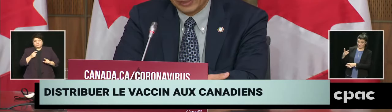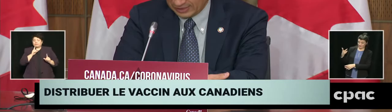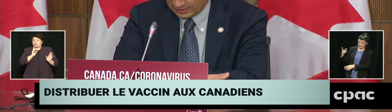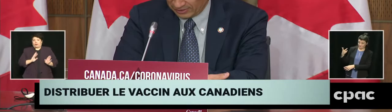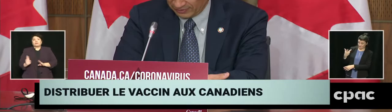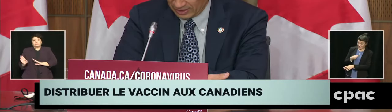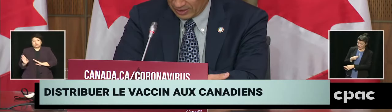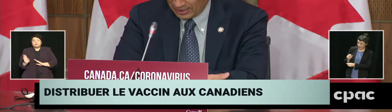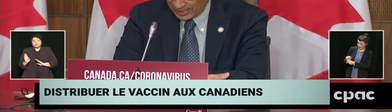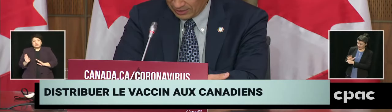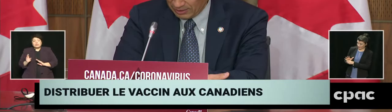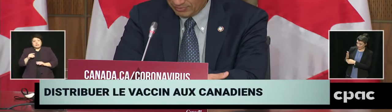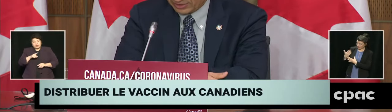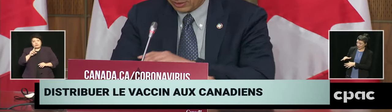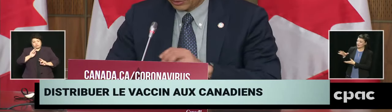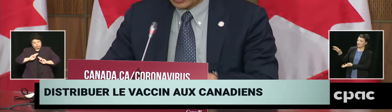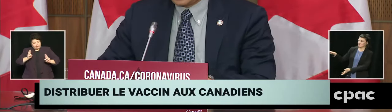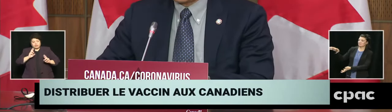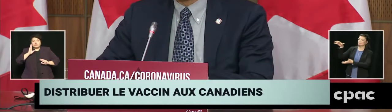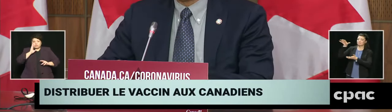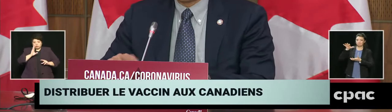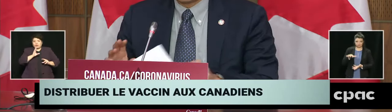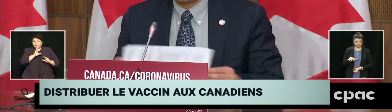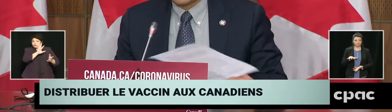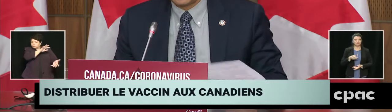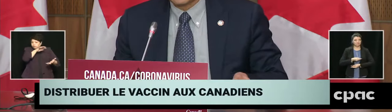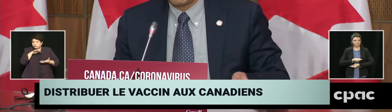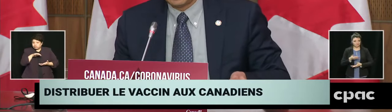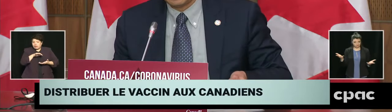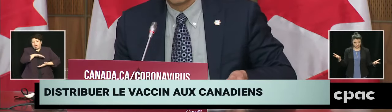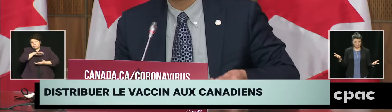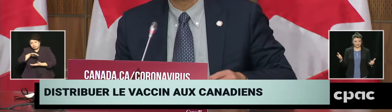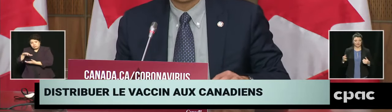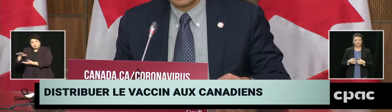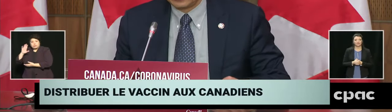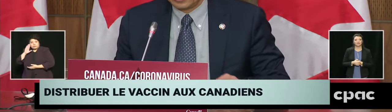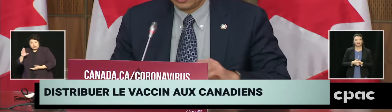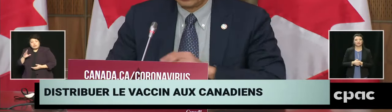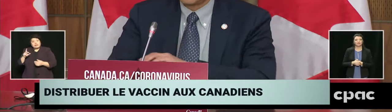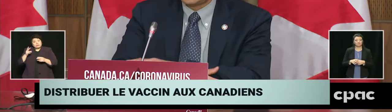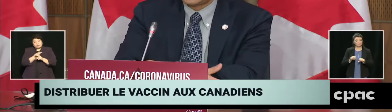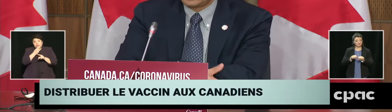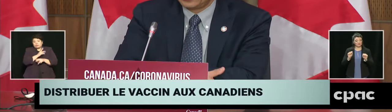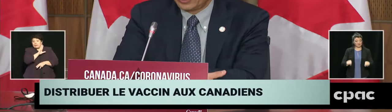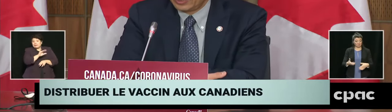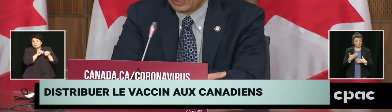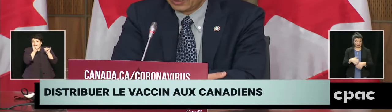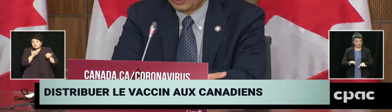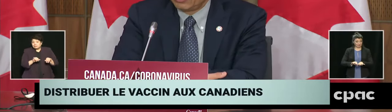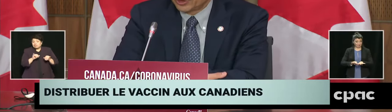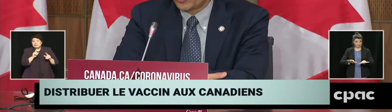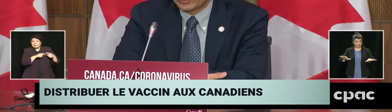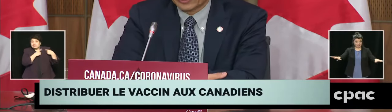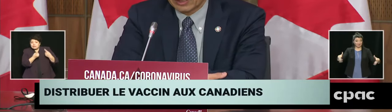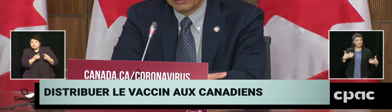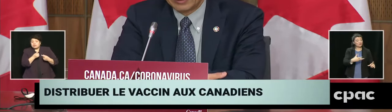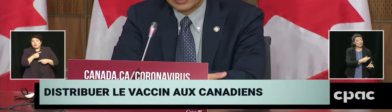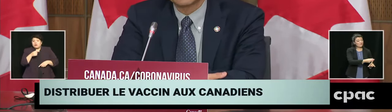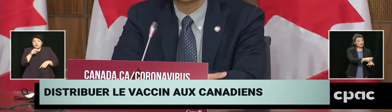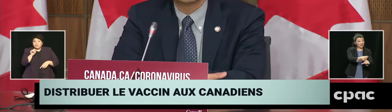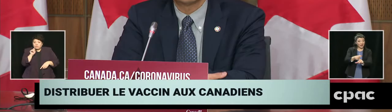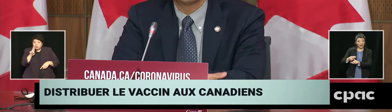la COVID-19 et misons sur ces systèmes bien établis pour vacciner tous les Canadiens qui